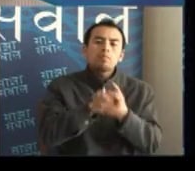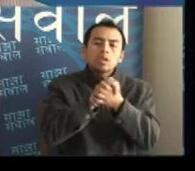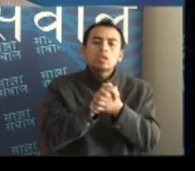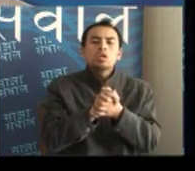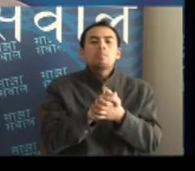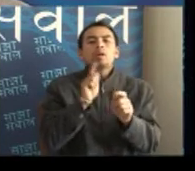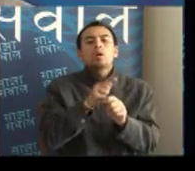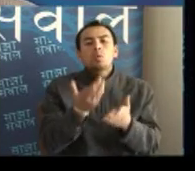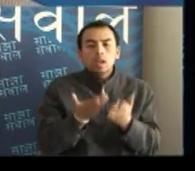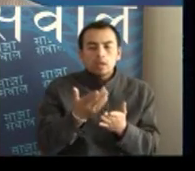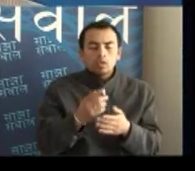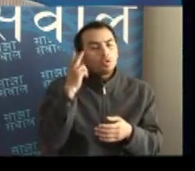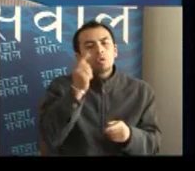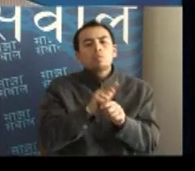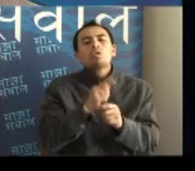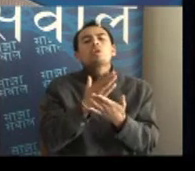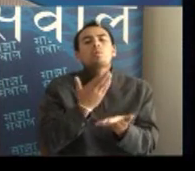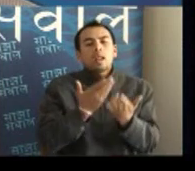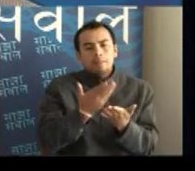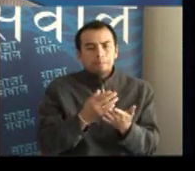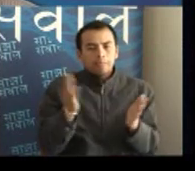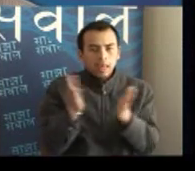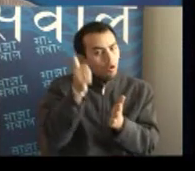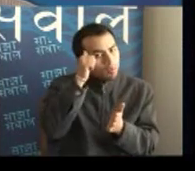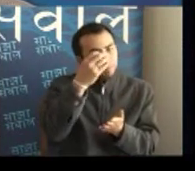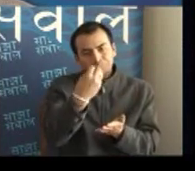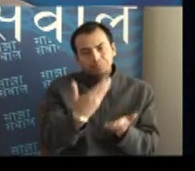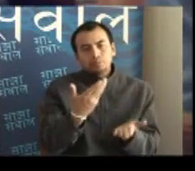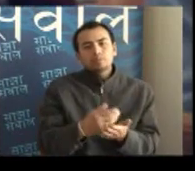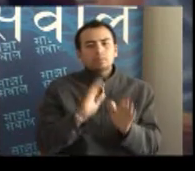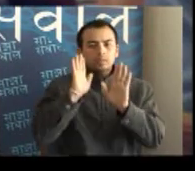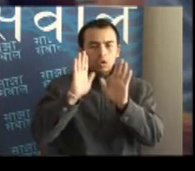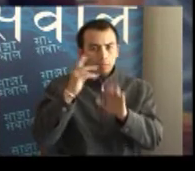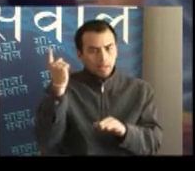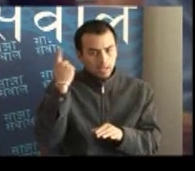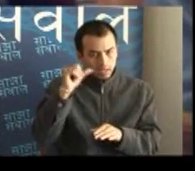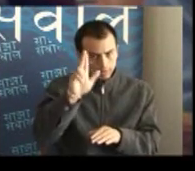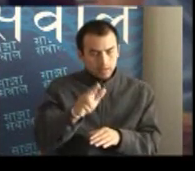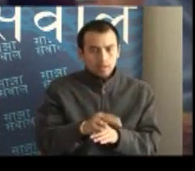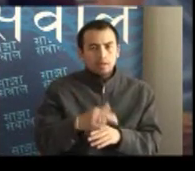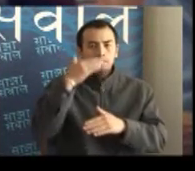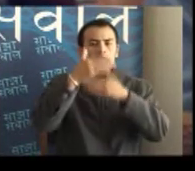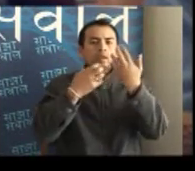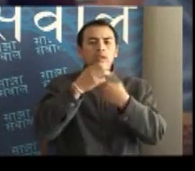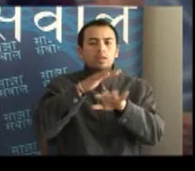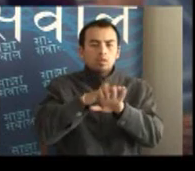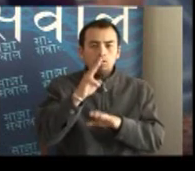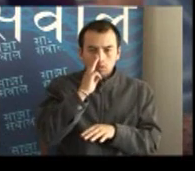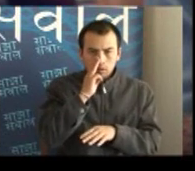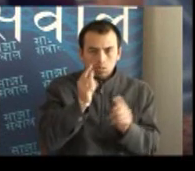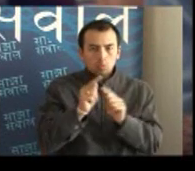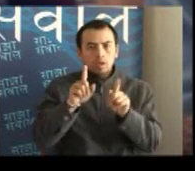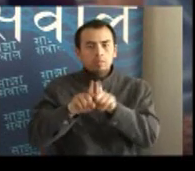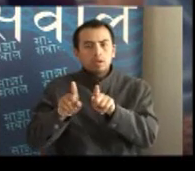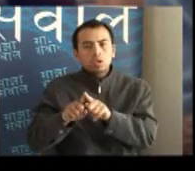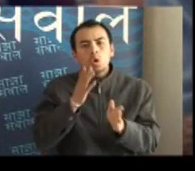हुन्छ, कसरी सजिलो बनाइएको हुन्छ, म तपाईँसँग अलिकति संक्षेपमा अनुभव सुन्न चाहन्छु। धन्यवाद नारायणजी। विकसित देशहरूमा कुनै